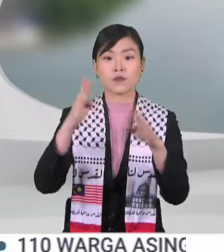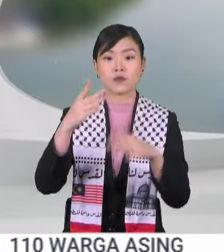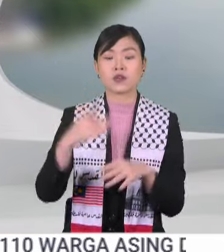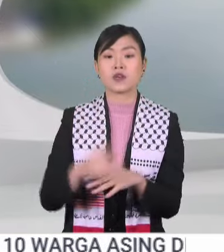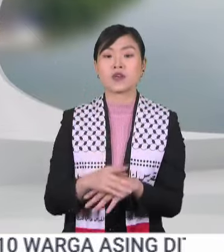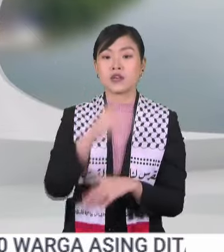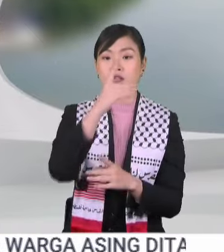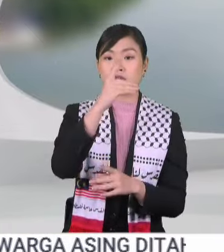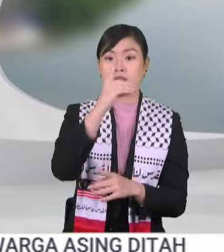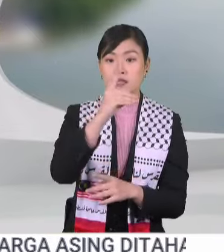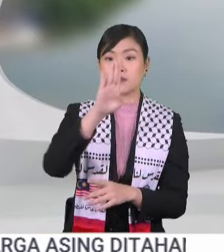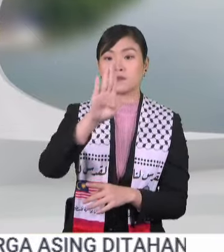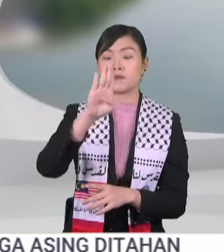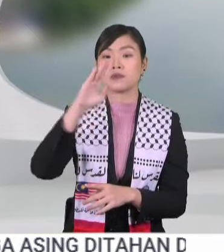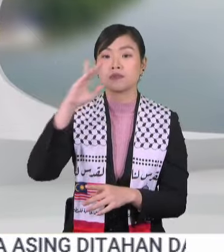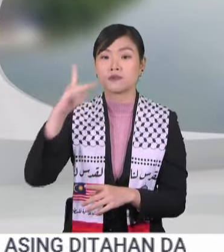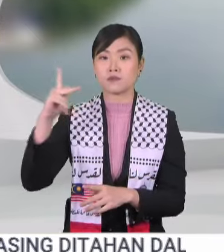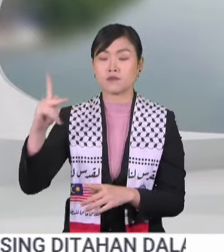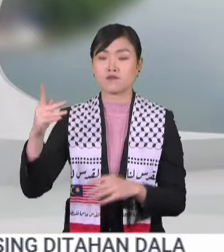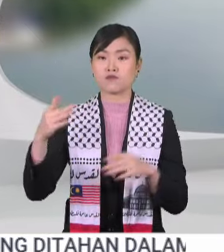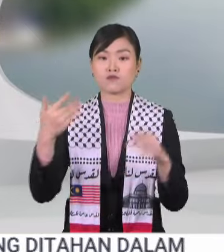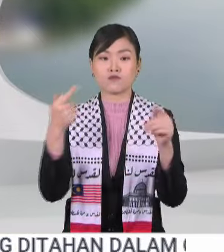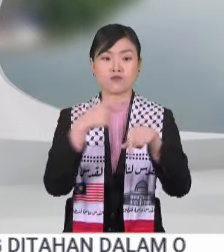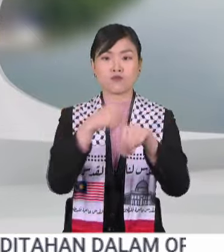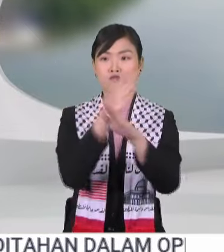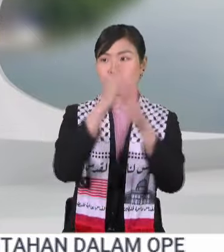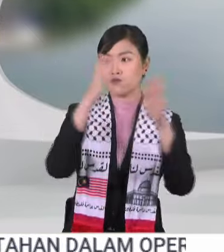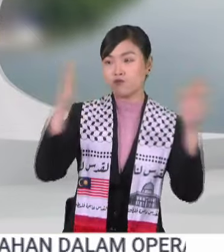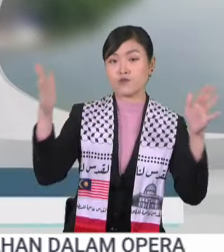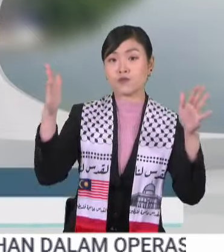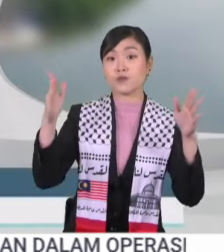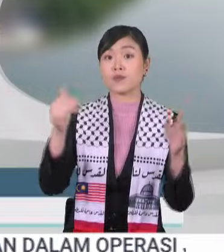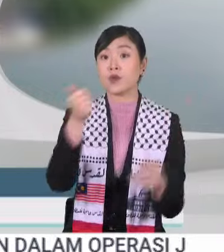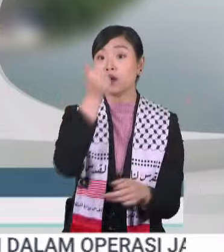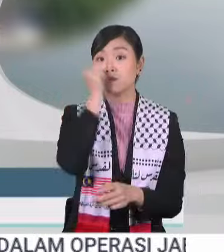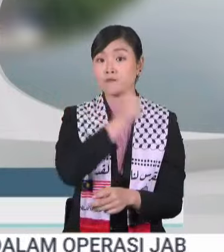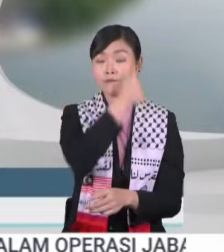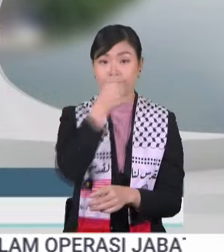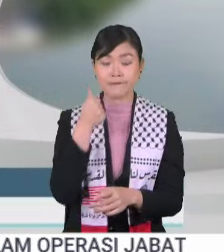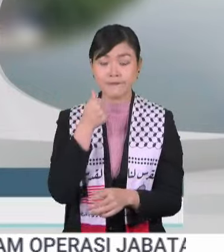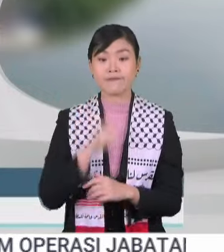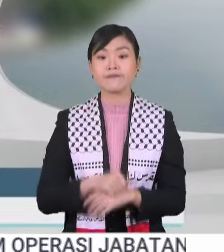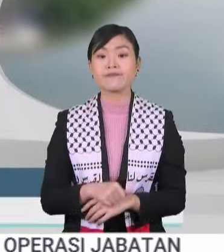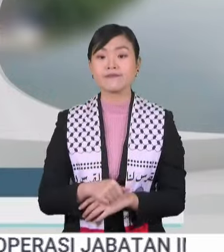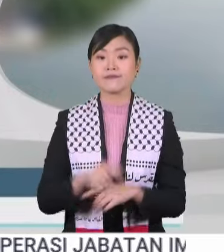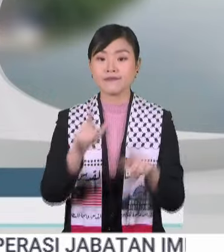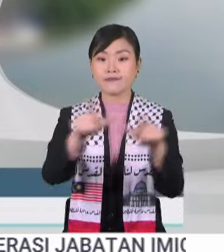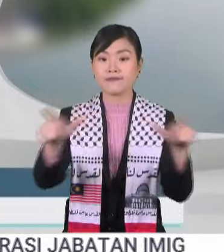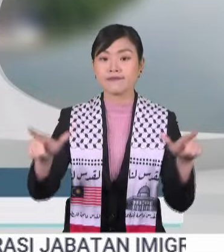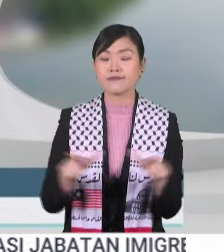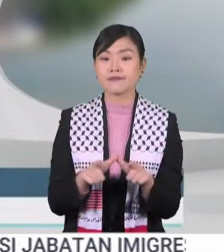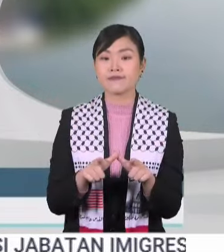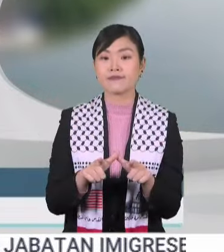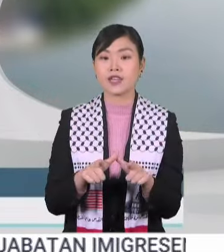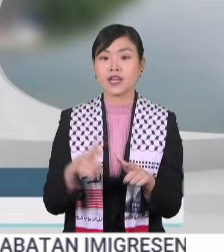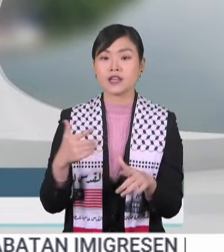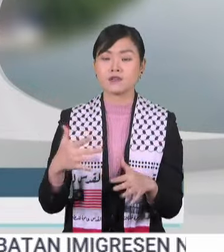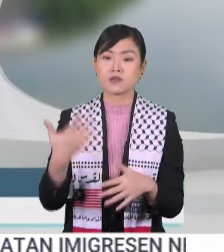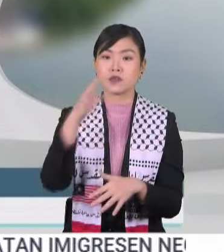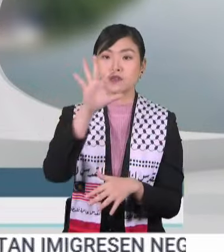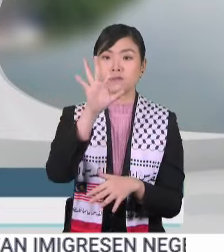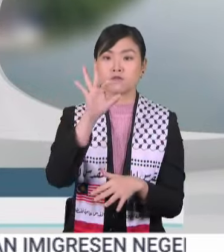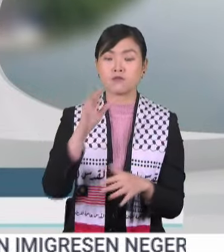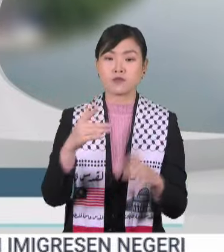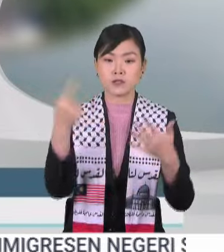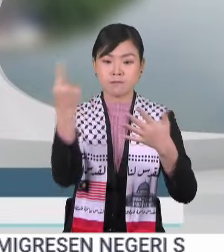Kinabalu dbkk sepanjang Ramadan tahun ini yang melibatkan beberapa lokasi antaranya lintasan diasoka sembulan Tanjung